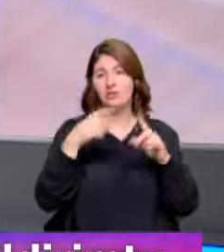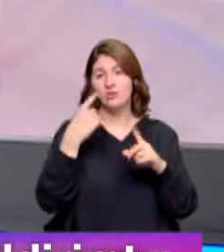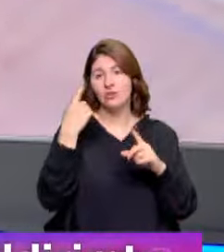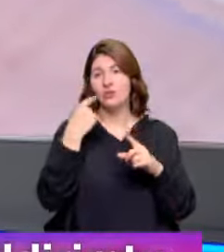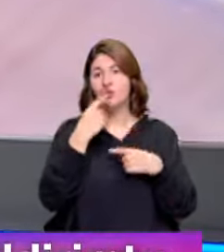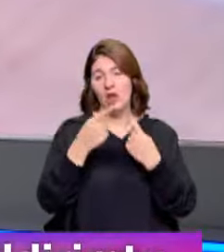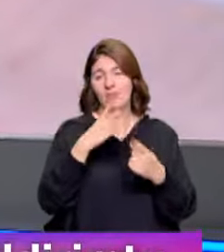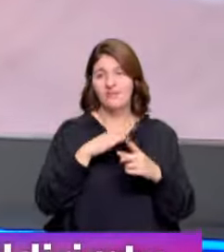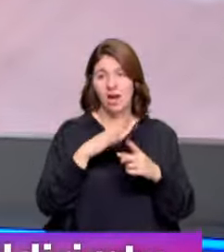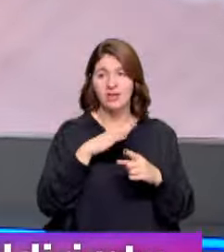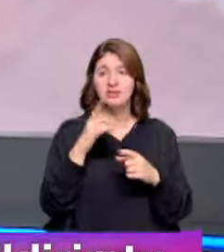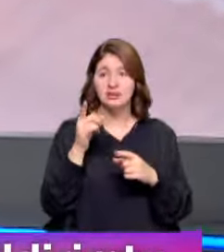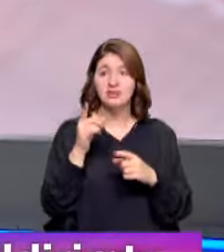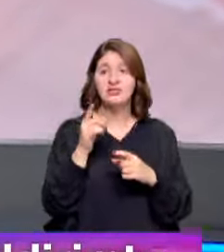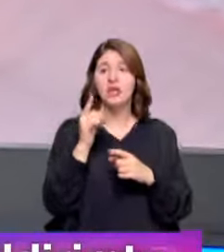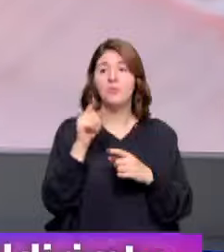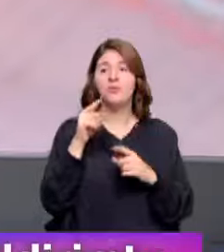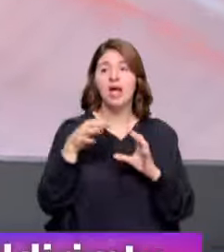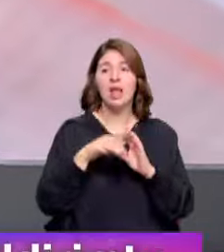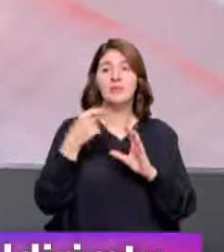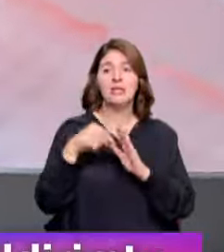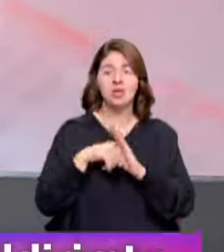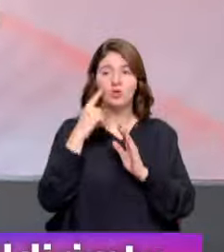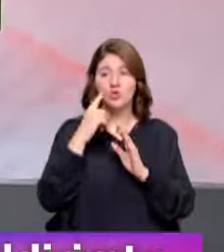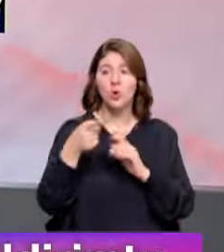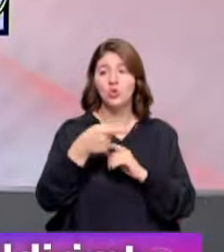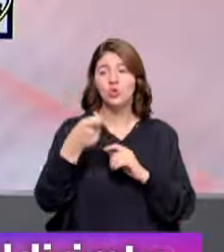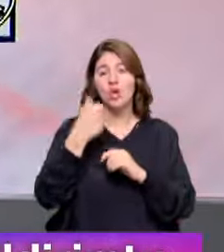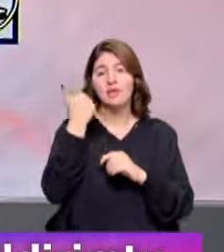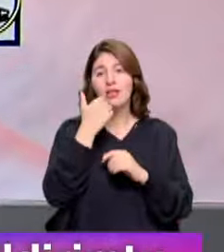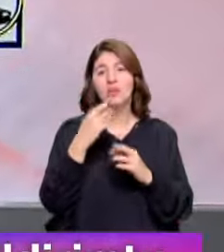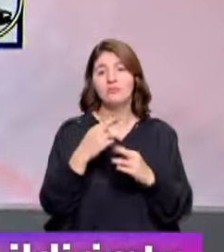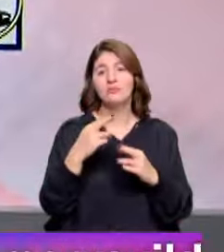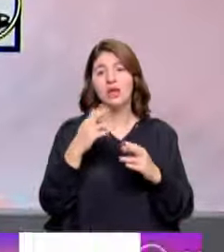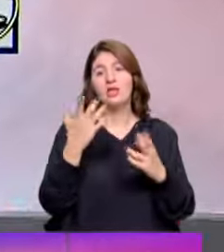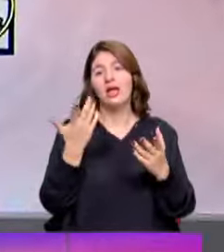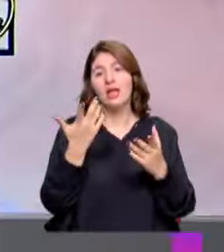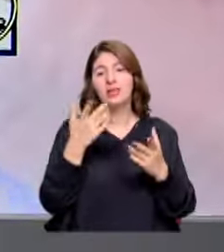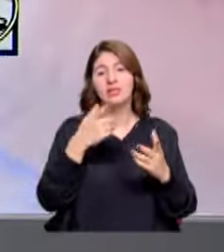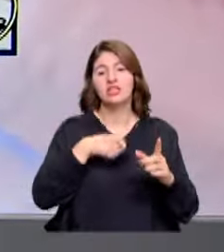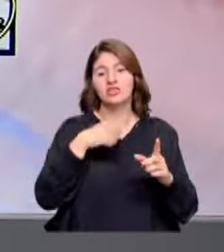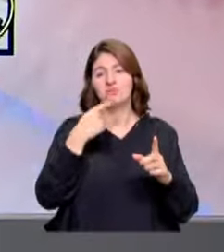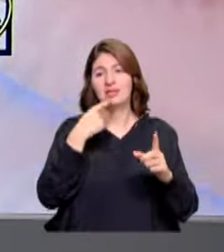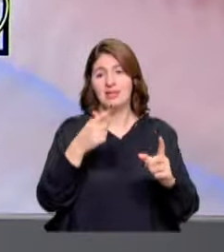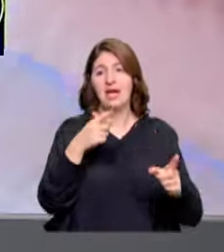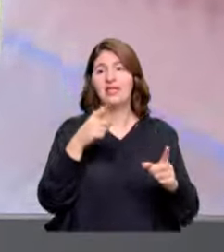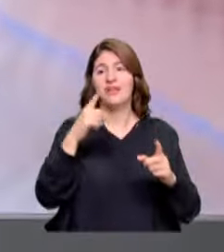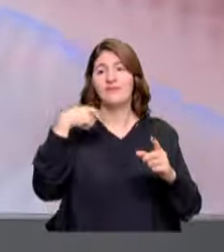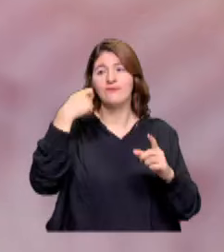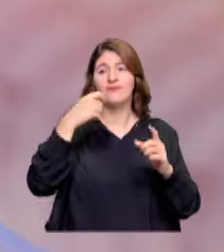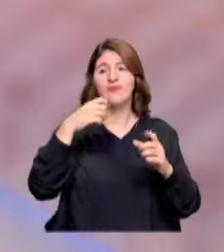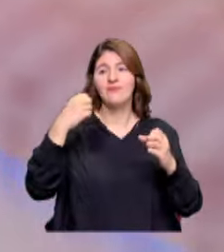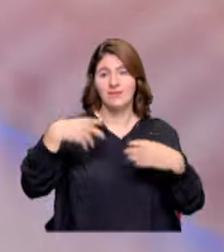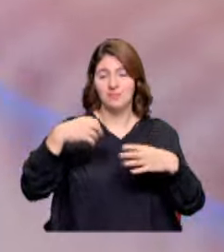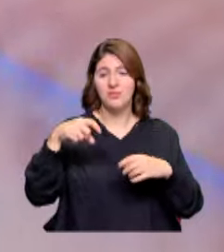Sözcü gazetesinde buna dair bir detay görüyoruz. Kurşun yalanını çürüten film. FETÖ'cü hesaplar ve bazı çevreler